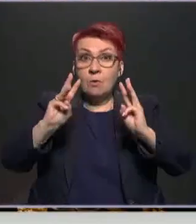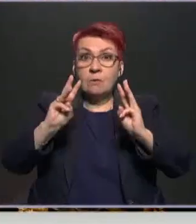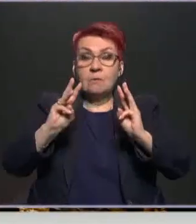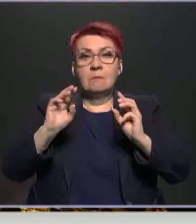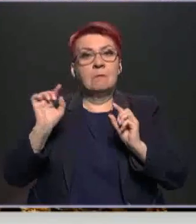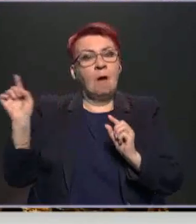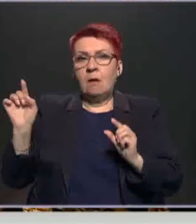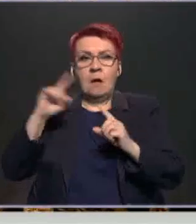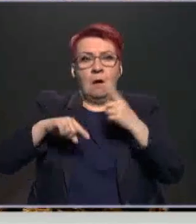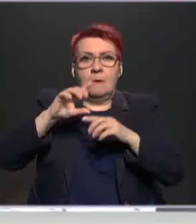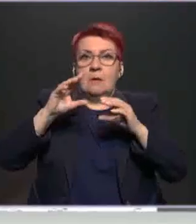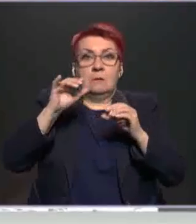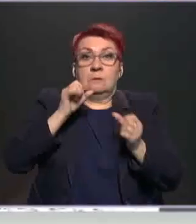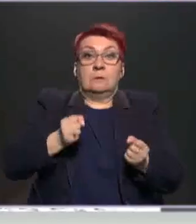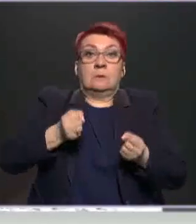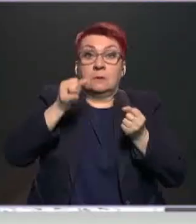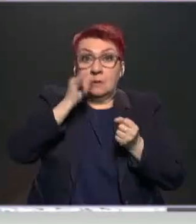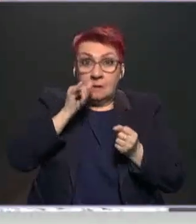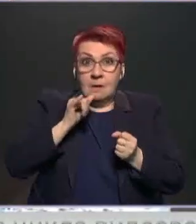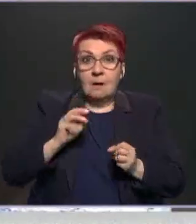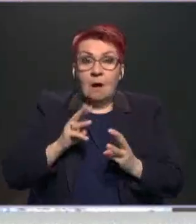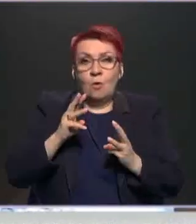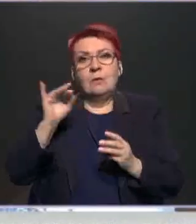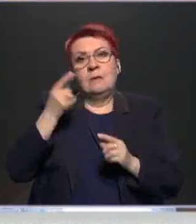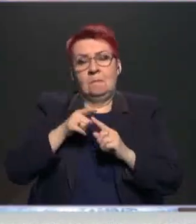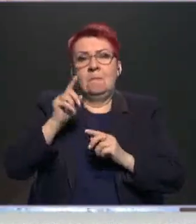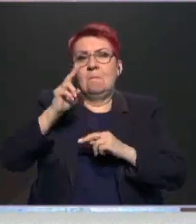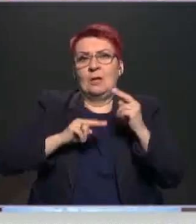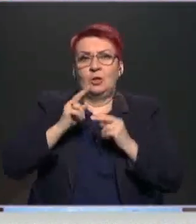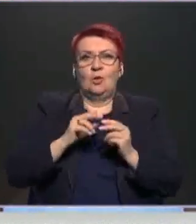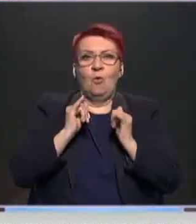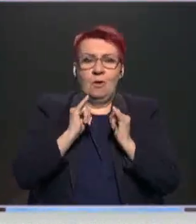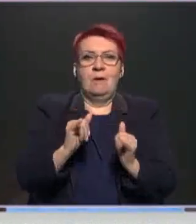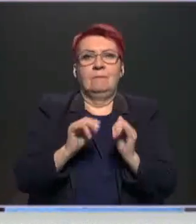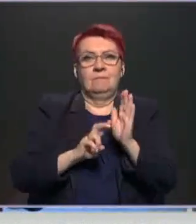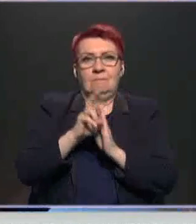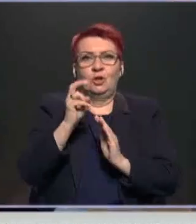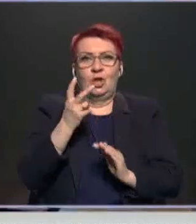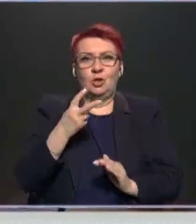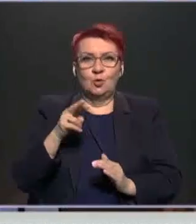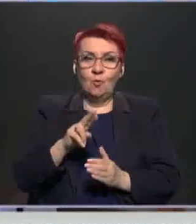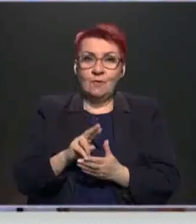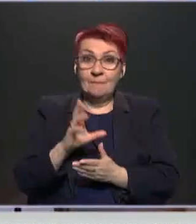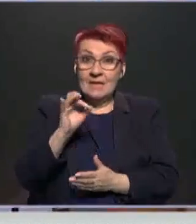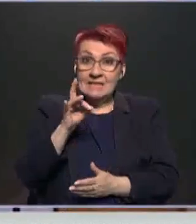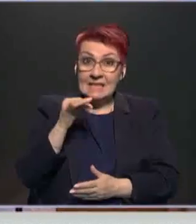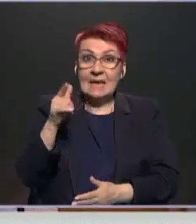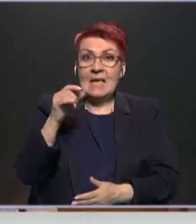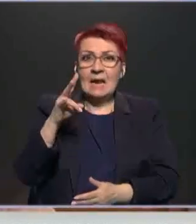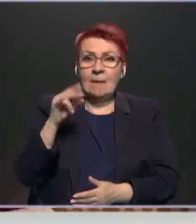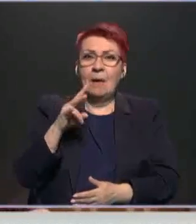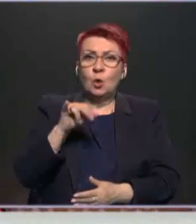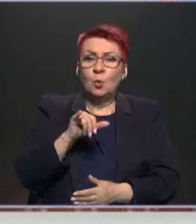часовенкой. Святые Сергий и Герман, вот сюда приезжают действительно, я бы сказал, реально со всего